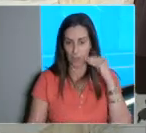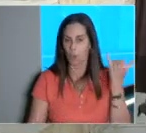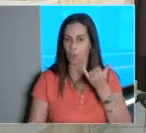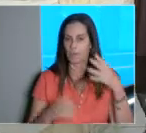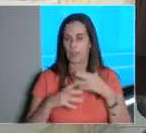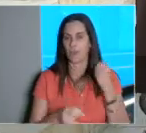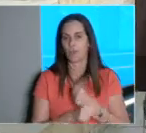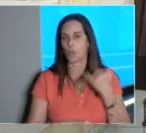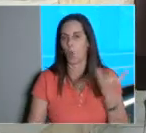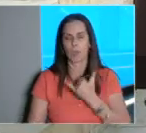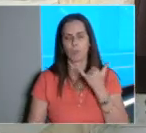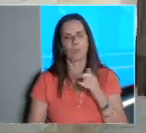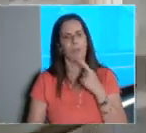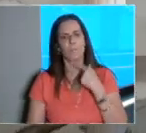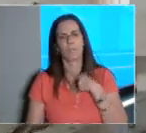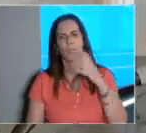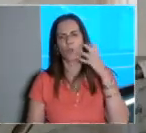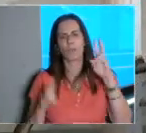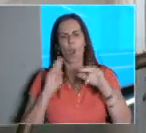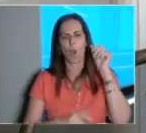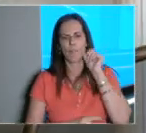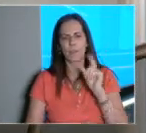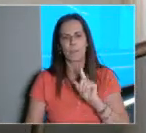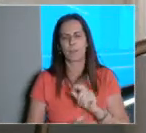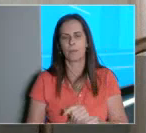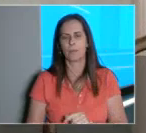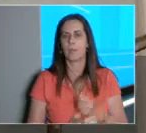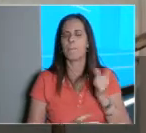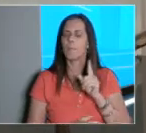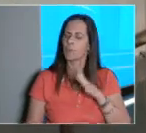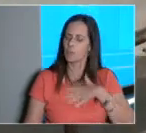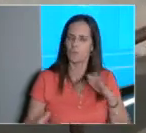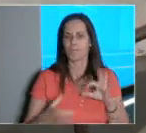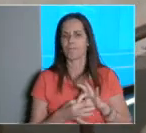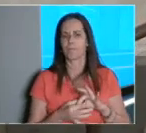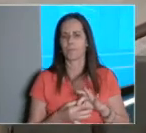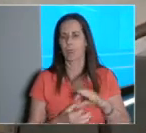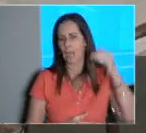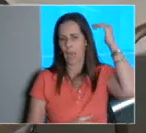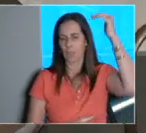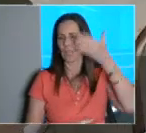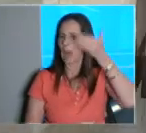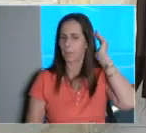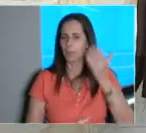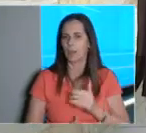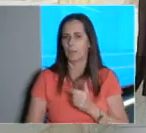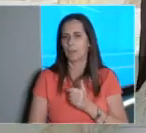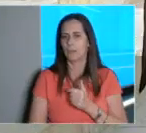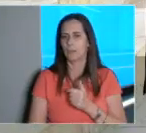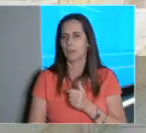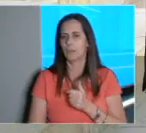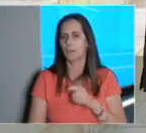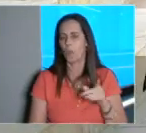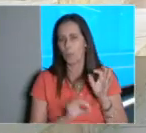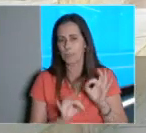הזמן מפלגת העבודה. תגיד לי משהו, מי אתה אוהב בכחול לבן? למי אתה מתחבר שם? לגנץ. ולפיד מה?